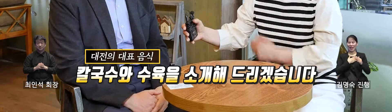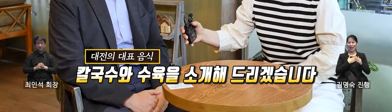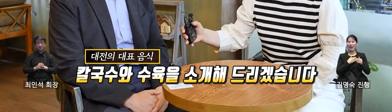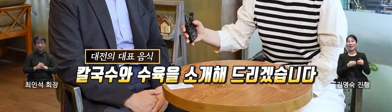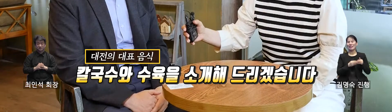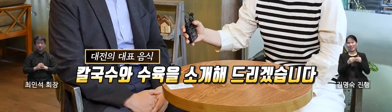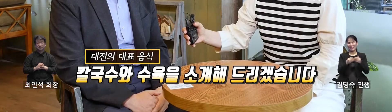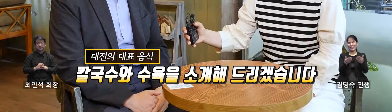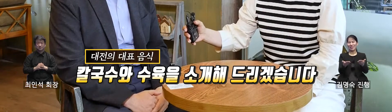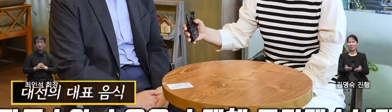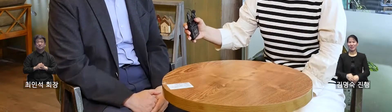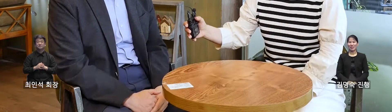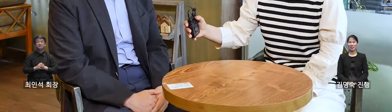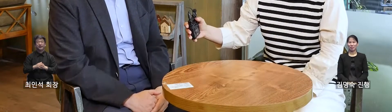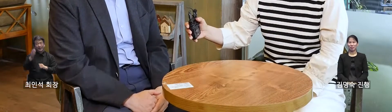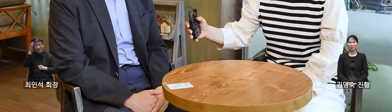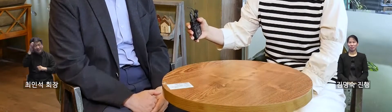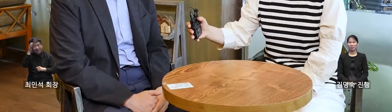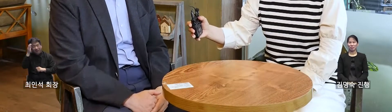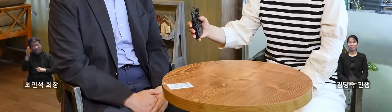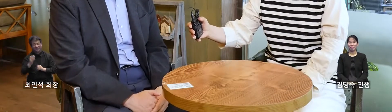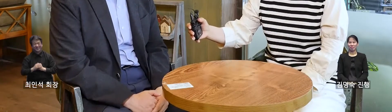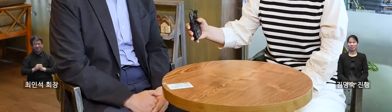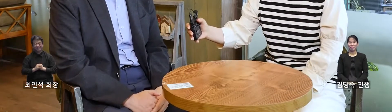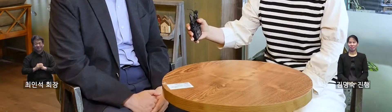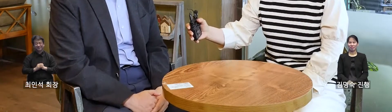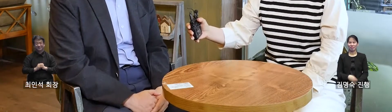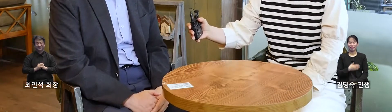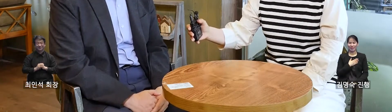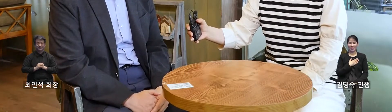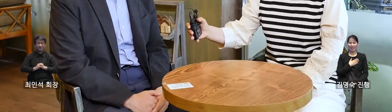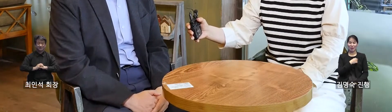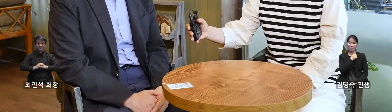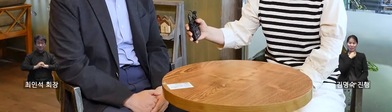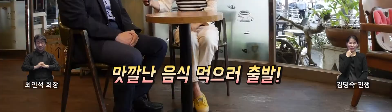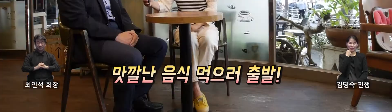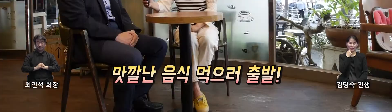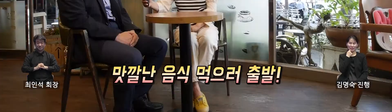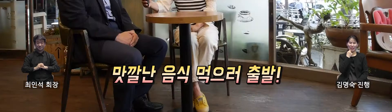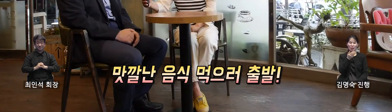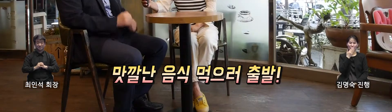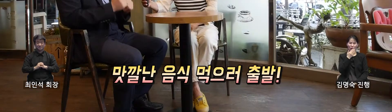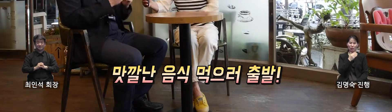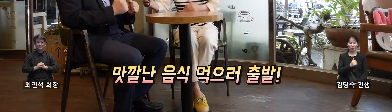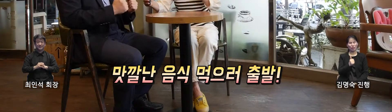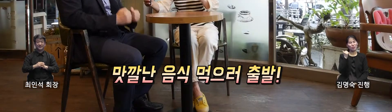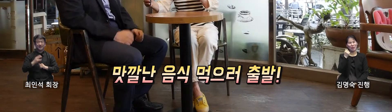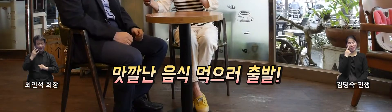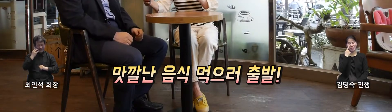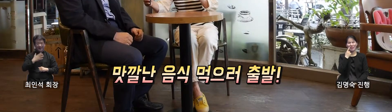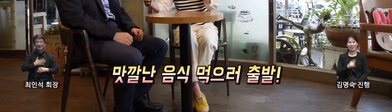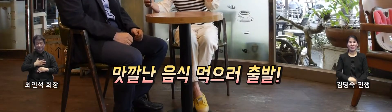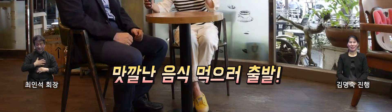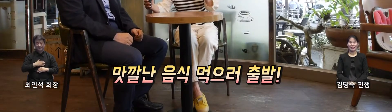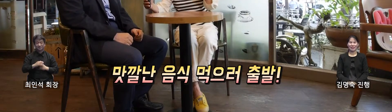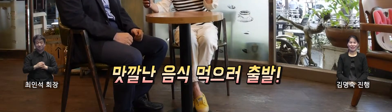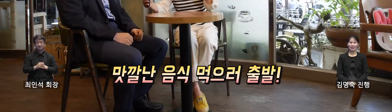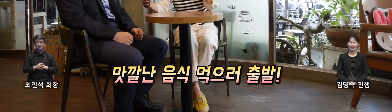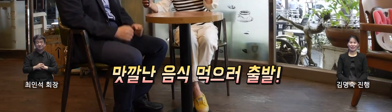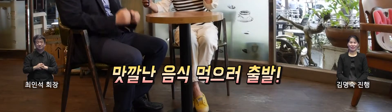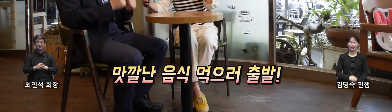오늘 소개해드리도록 하겠습니다. 아유, 기대가 됩니다. 네, 그럼 저희 우리 또 맛깔나게 먹으러 네네. 출발을 보실까요? 네, 알겠습니다. 네. 네.